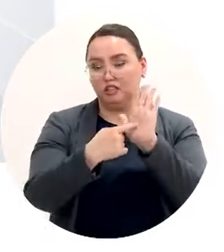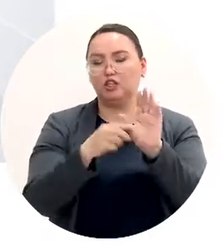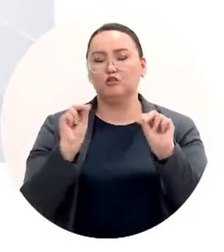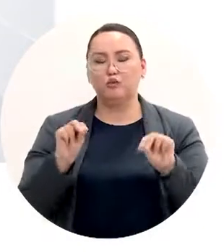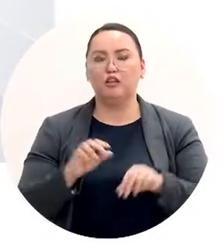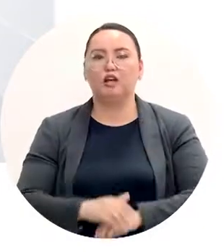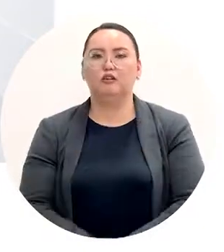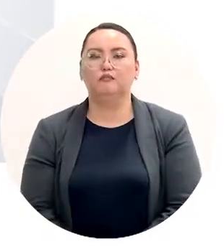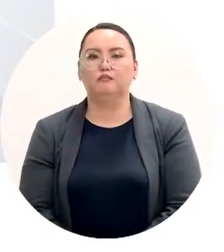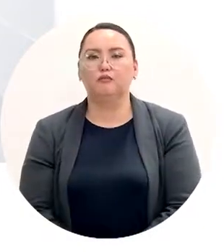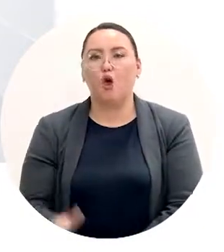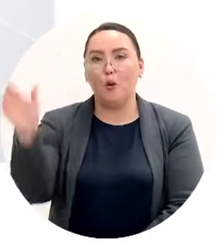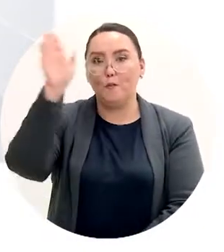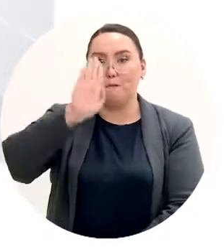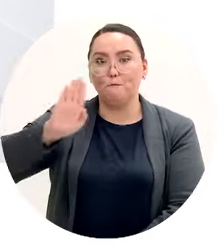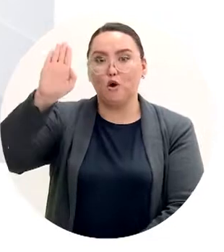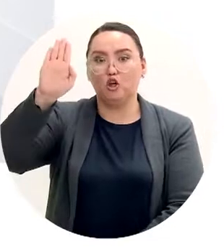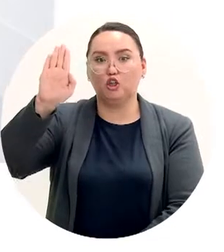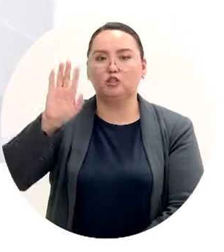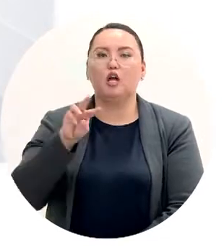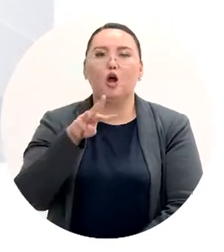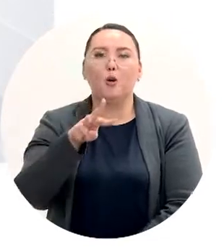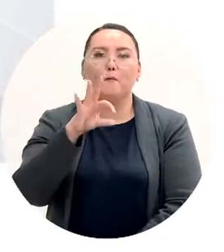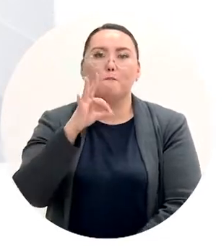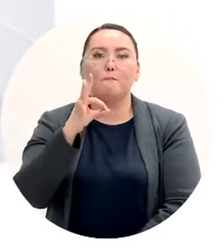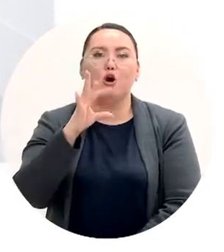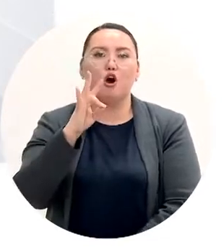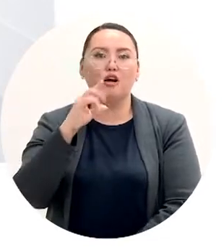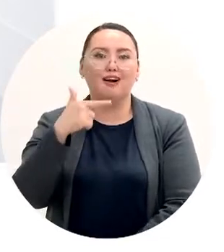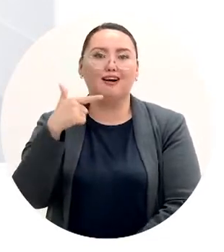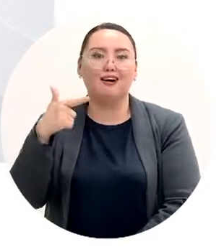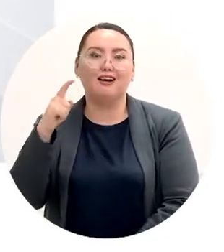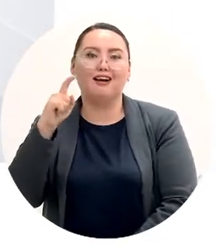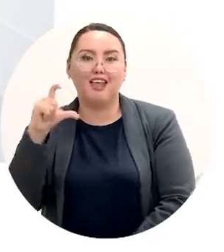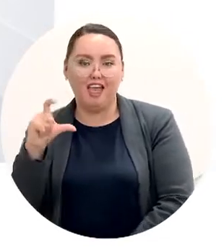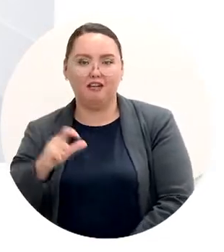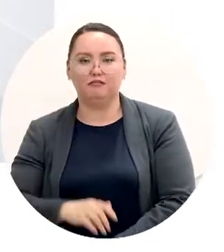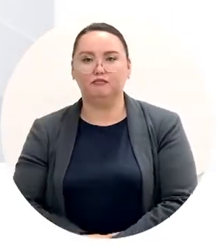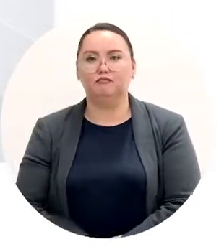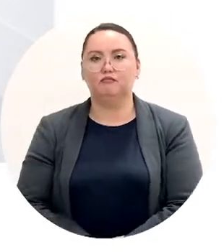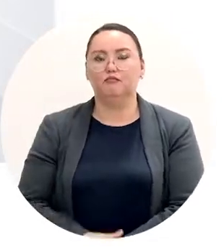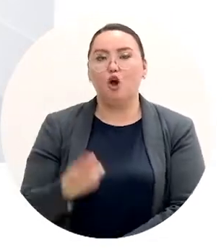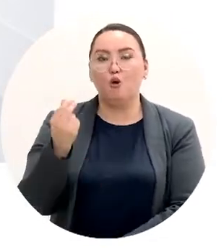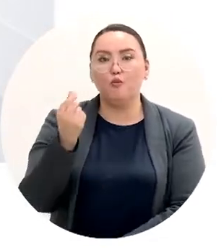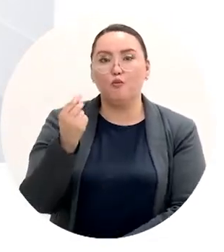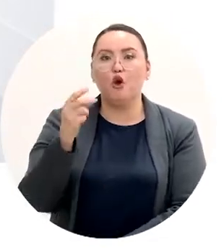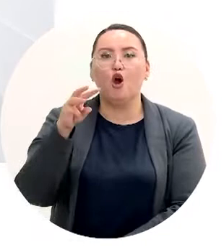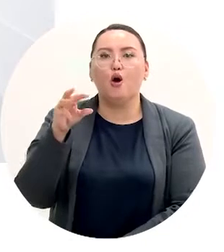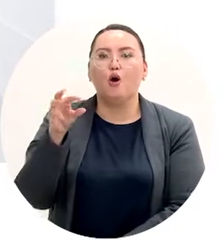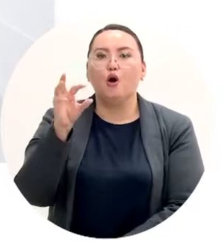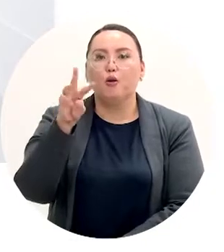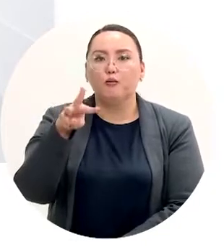байна. За мөнх гэдэг үг монгол бичгээр мөнх мөнхэ. Харин мөнгө гэдэг үгийг мөнггүй